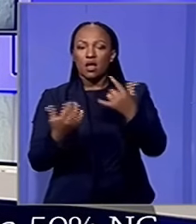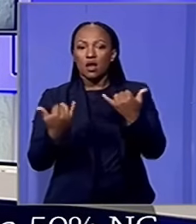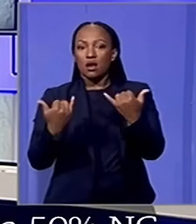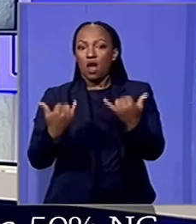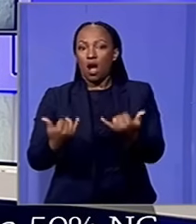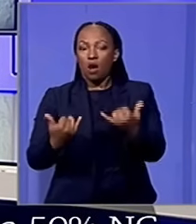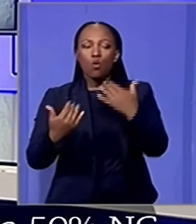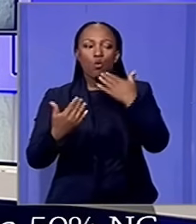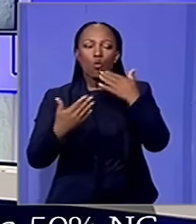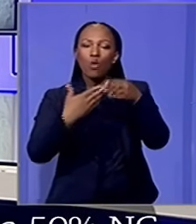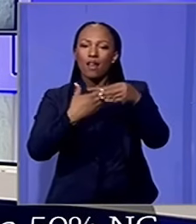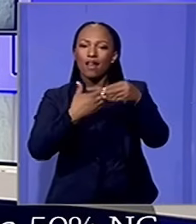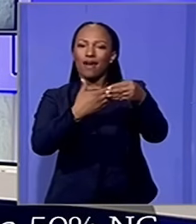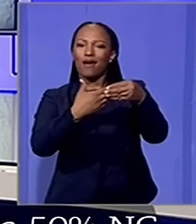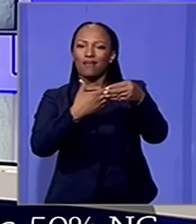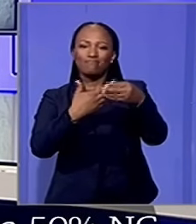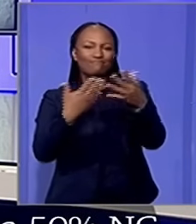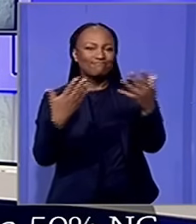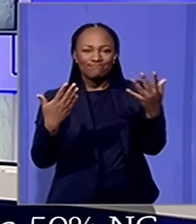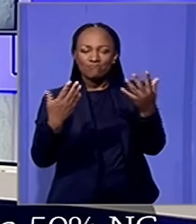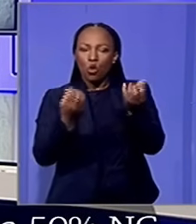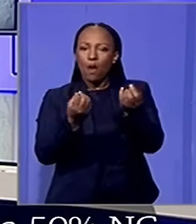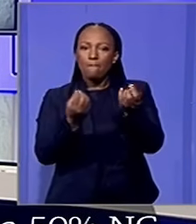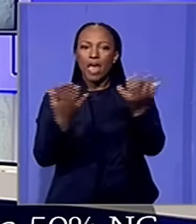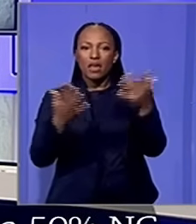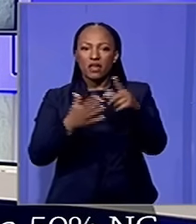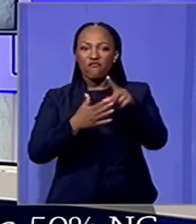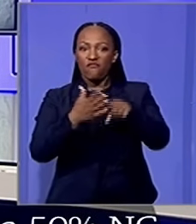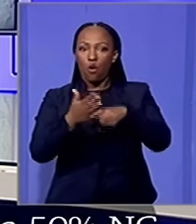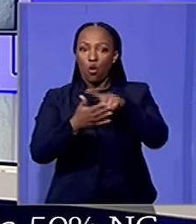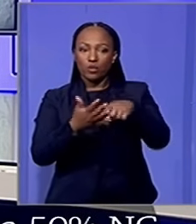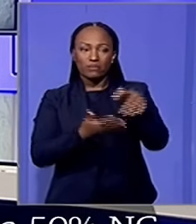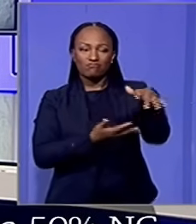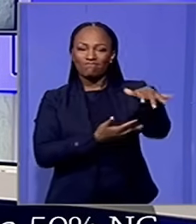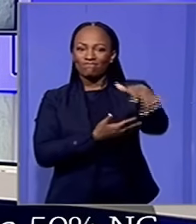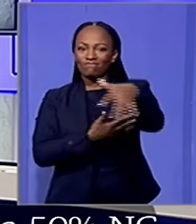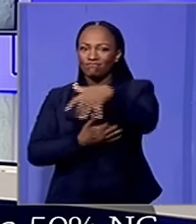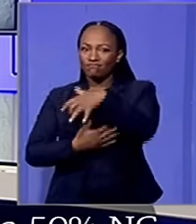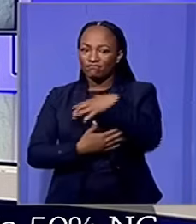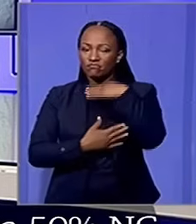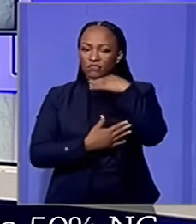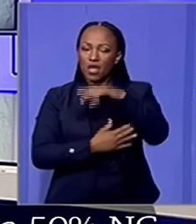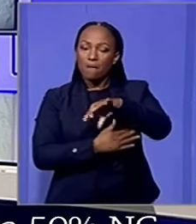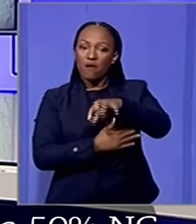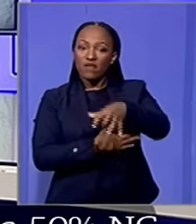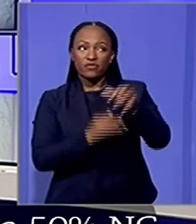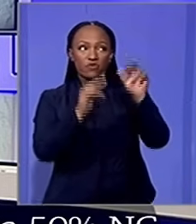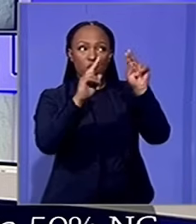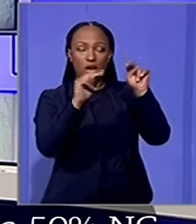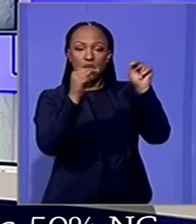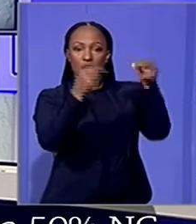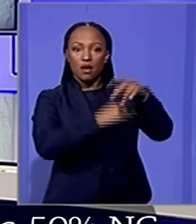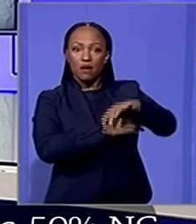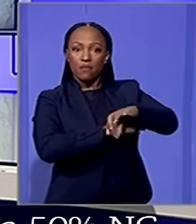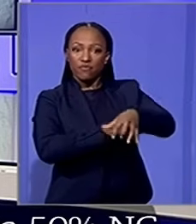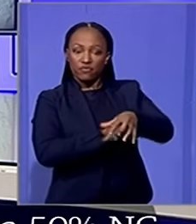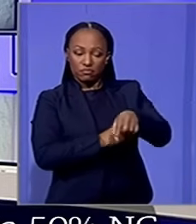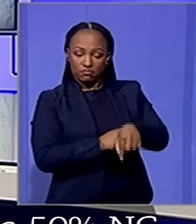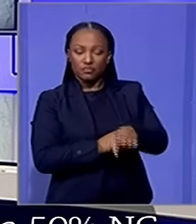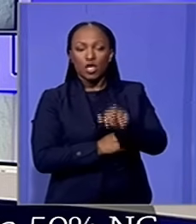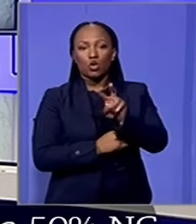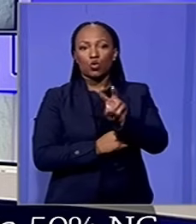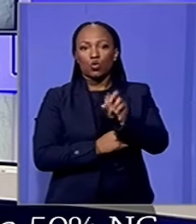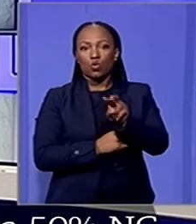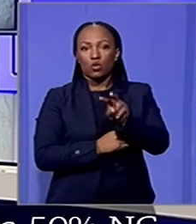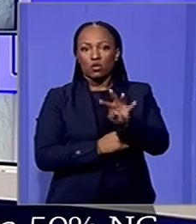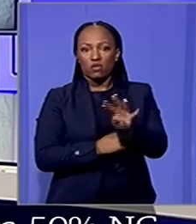a botonagolo le ge e paletšwe ke go fihlelela bontši bja dibouti mo dikgethong tša diprovense le tša bosetšhaba ngwageng wa 2014. Ke